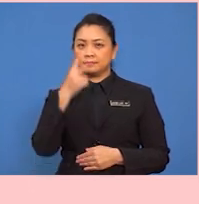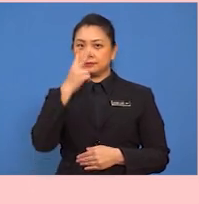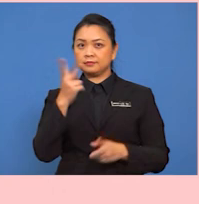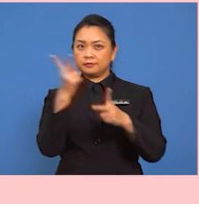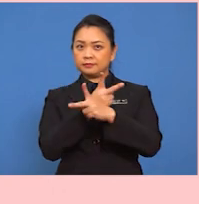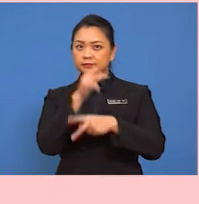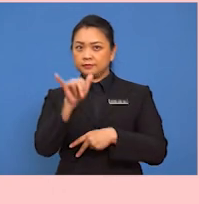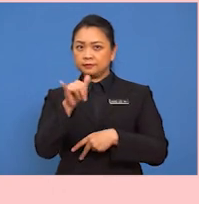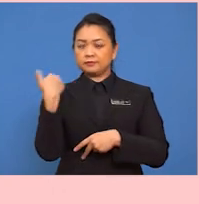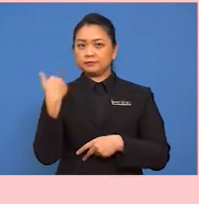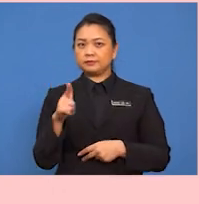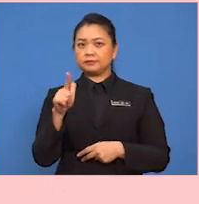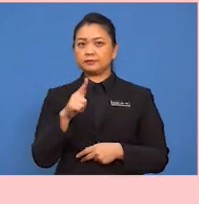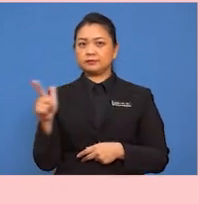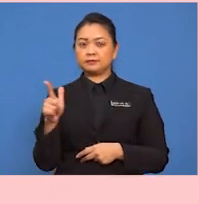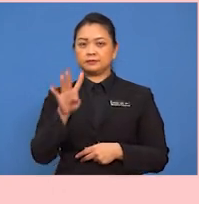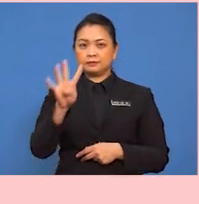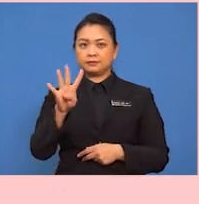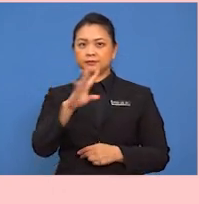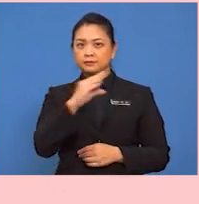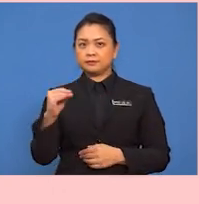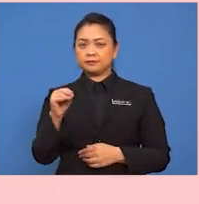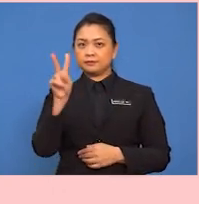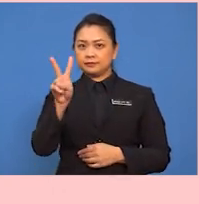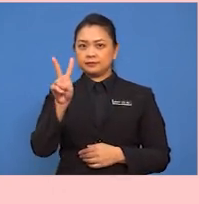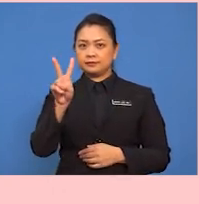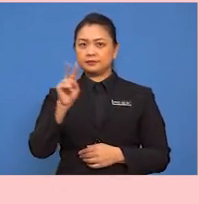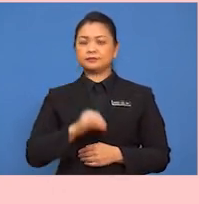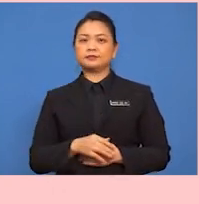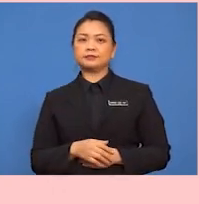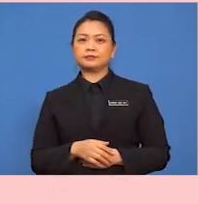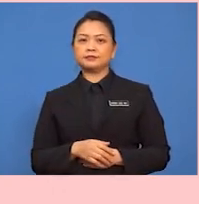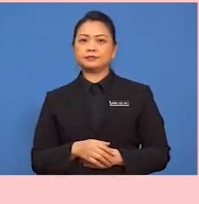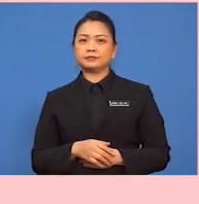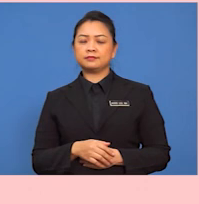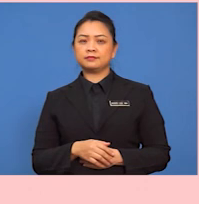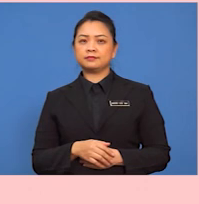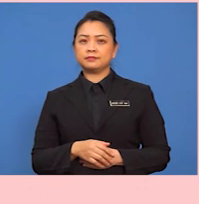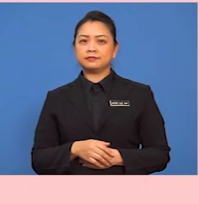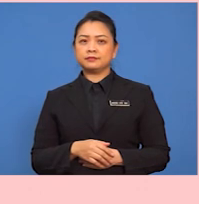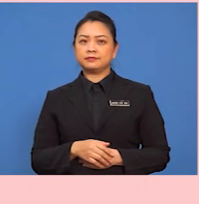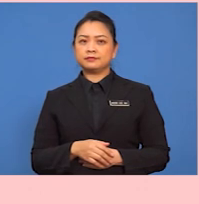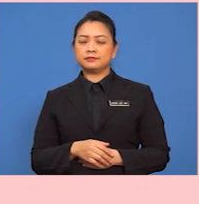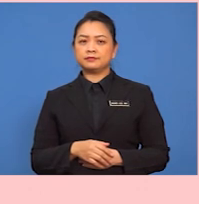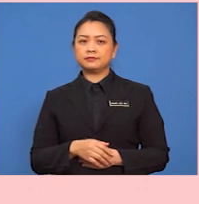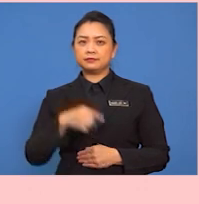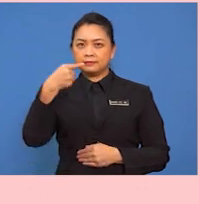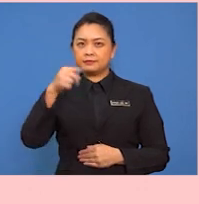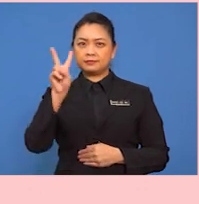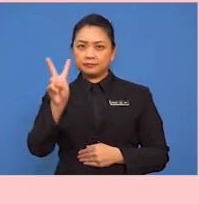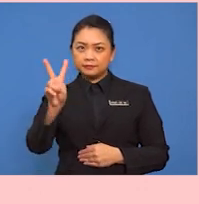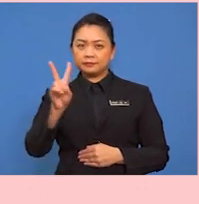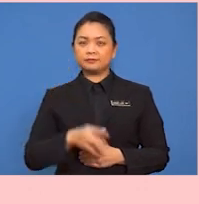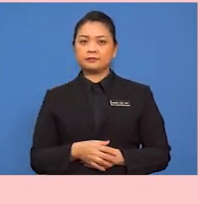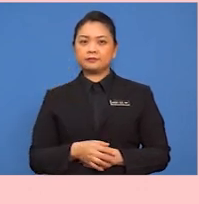ialah 4, perkali bagi Y persamaan kedua ialah negatif 2.